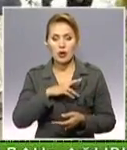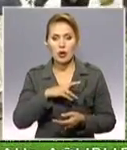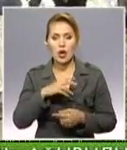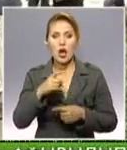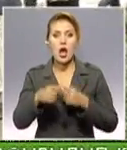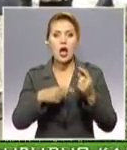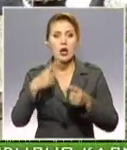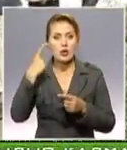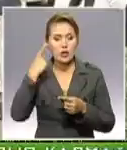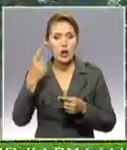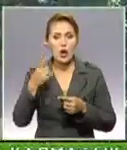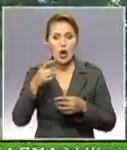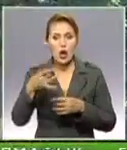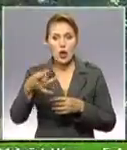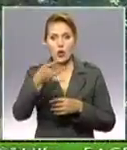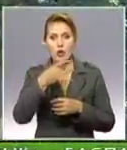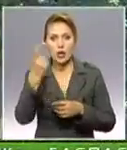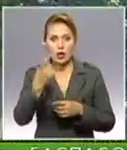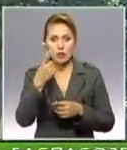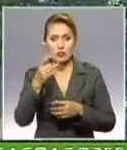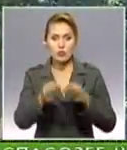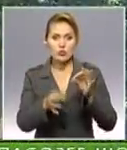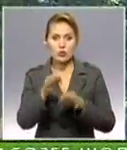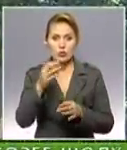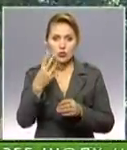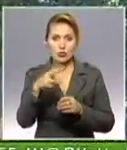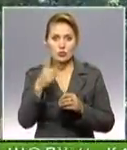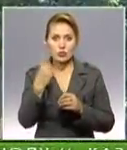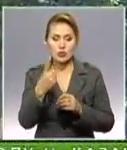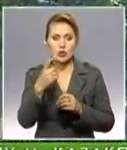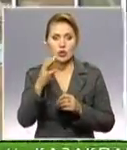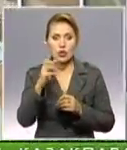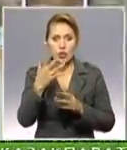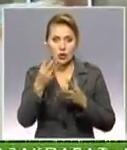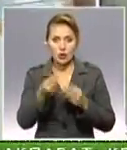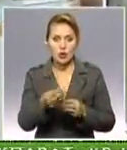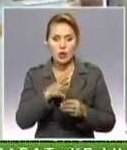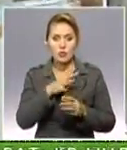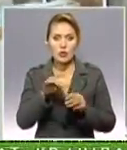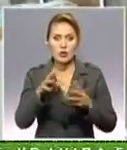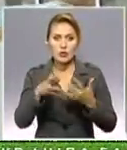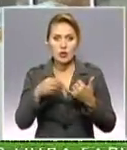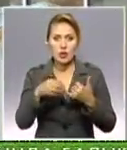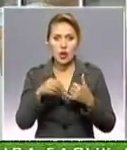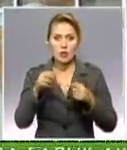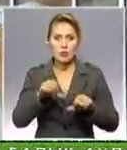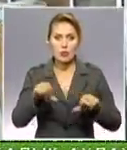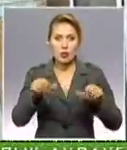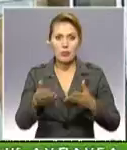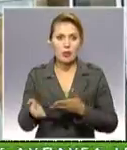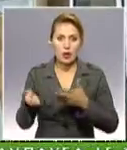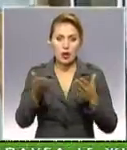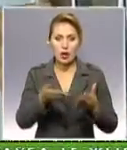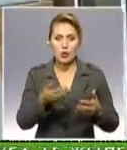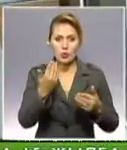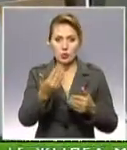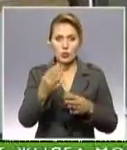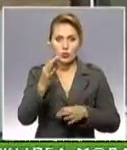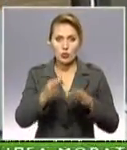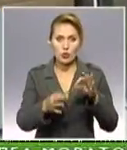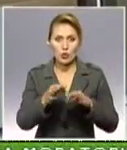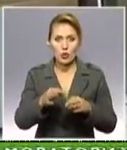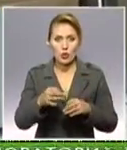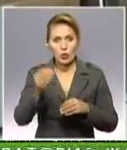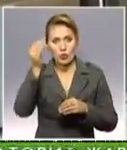Келесі тыңдау аудан аралық экономикалық сотта 31 шілде күні өтпек. Оған жер комитетінің өкілдері шақырылып отыр. Өйткені сот